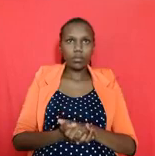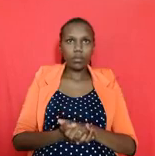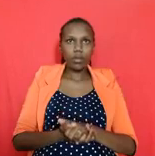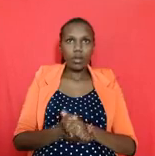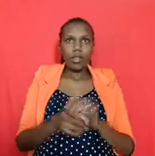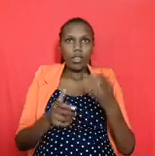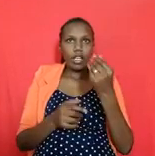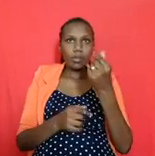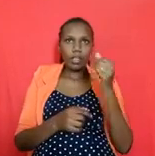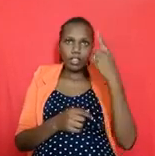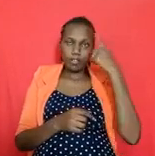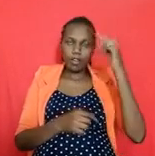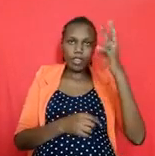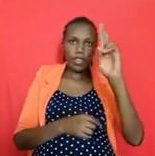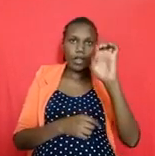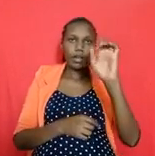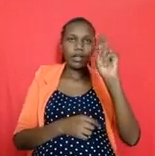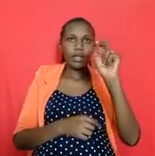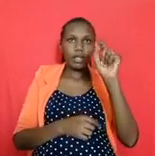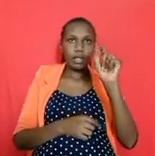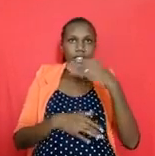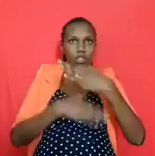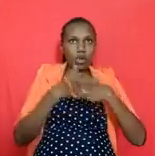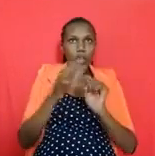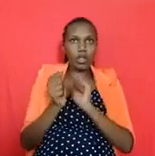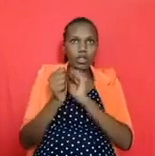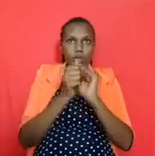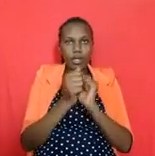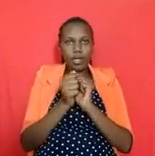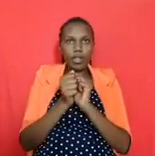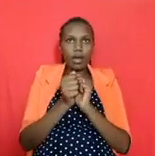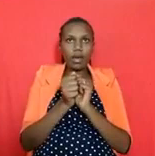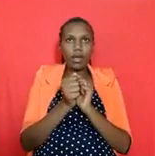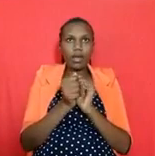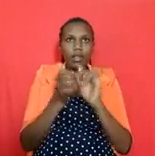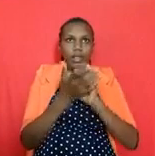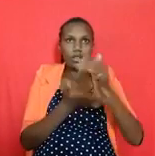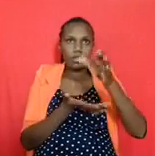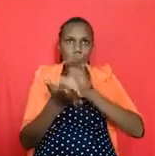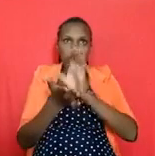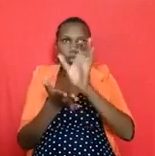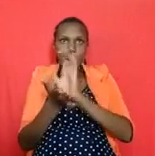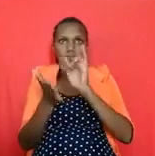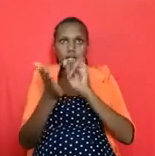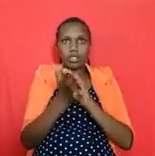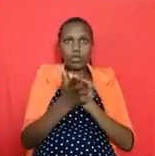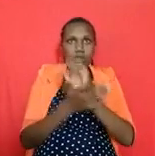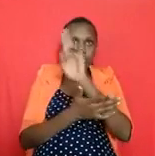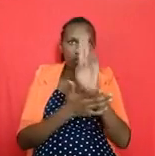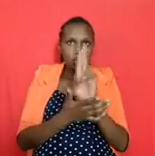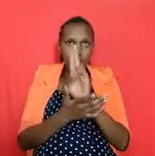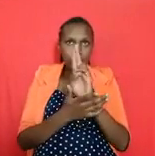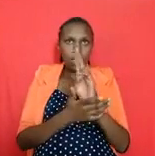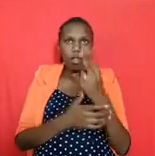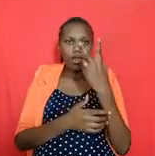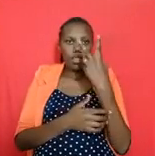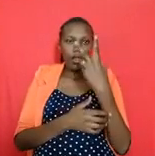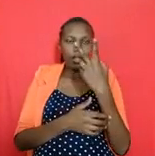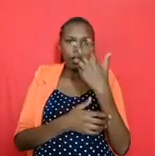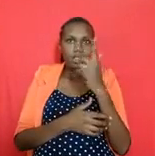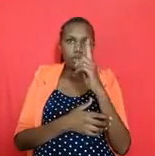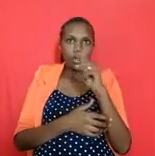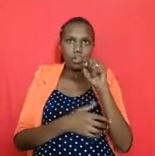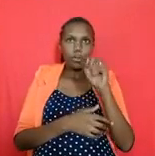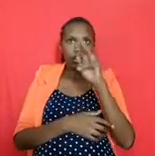mbeca cia rent situkanitio ciothe iria muonganirie kana iria ciarihirwo ni milioni